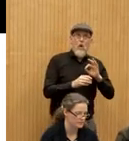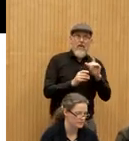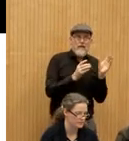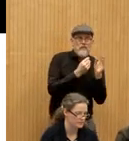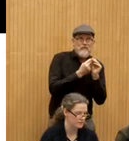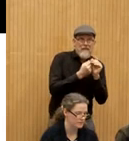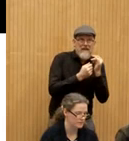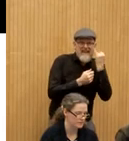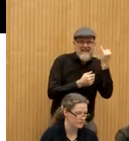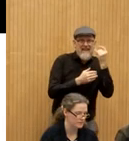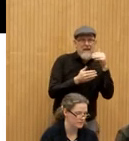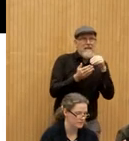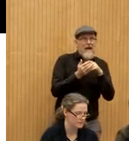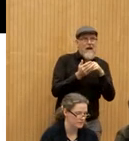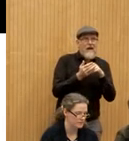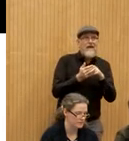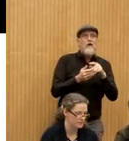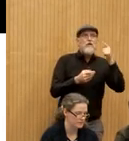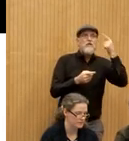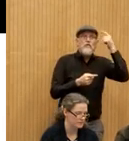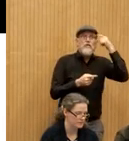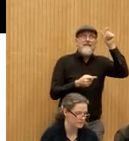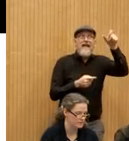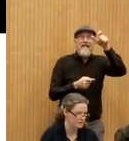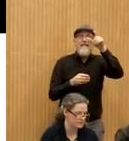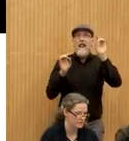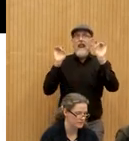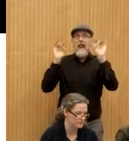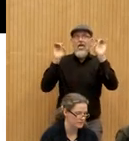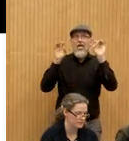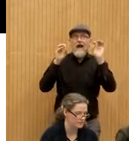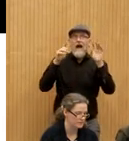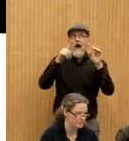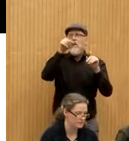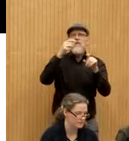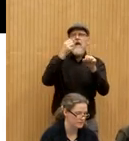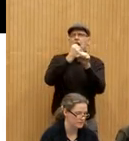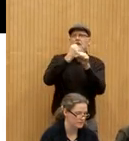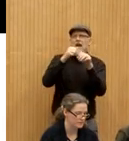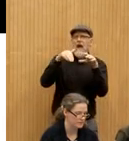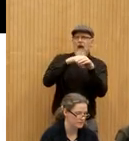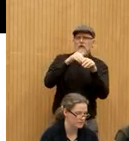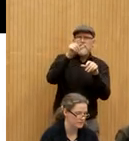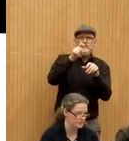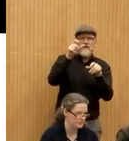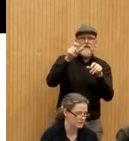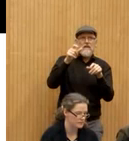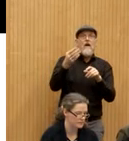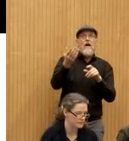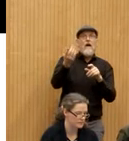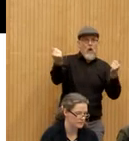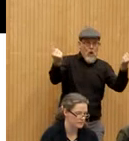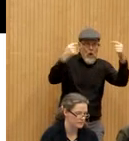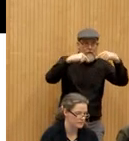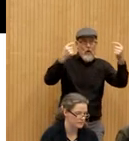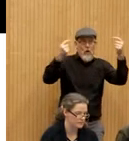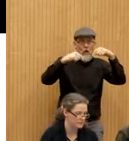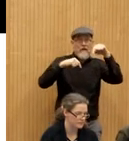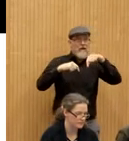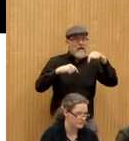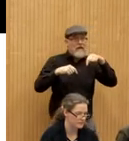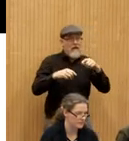und Beschäftigte, einen Ort zu schaffen, um einen Ort für eine Pause zu schaffen und eben